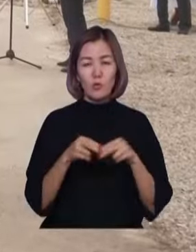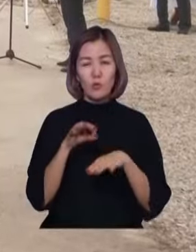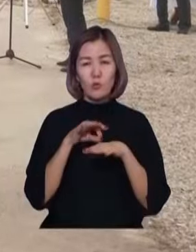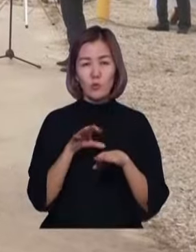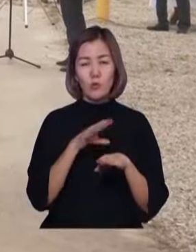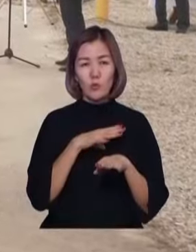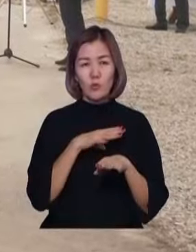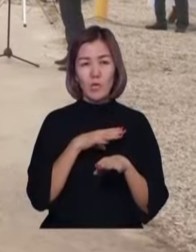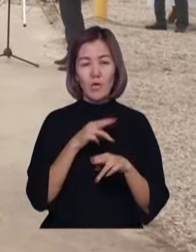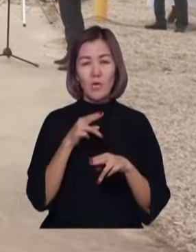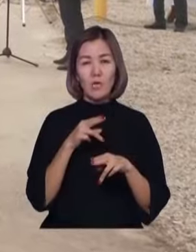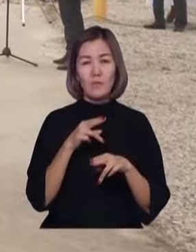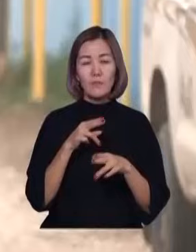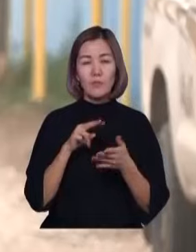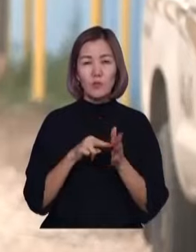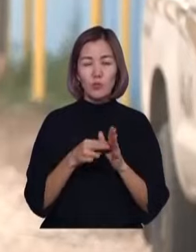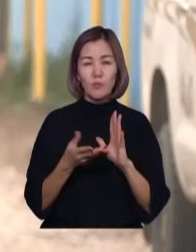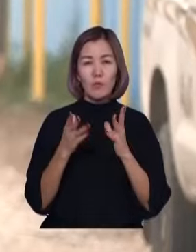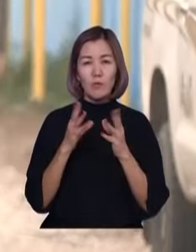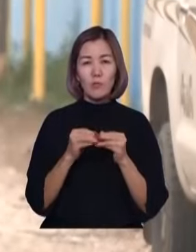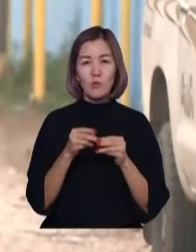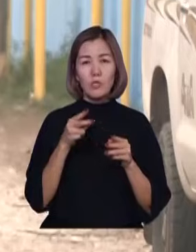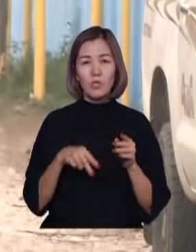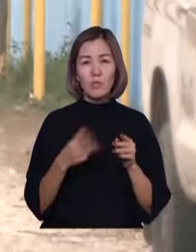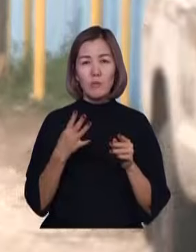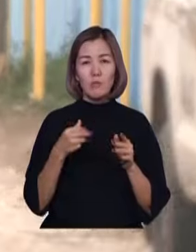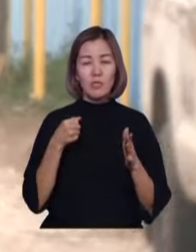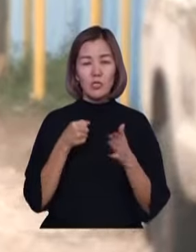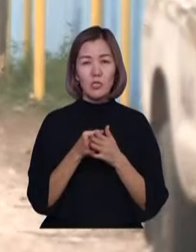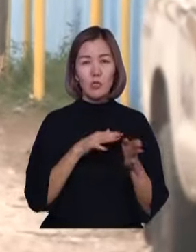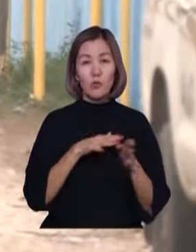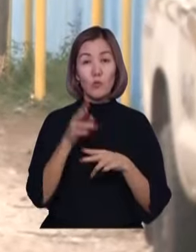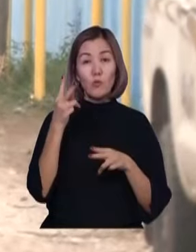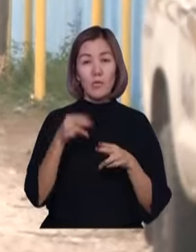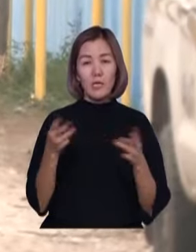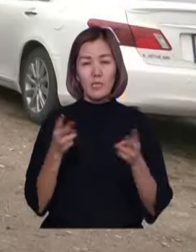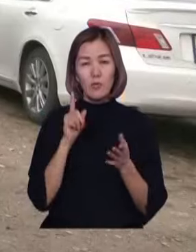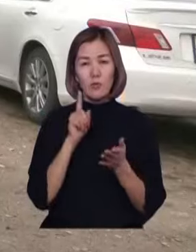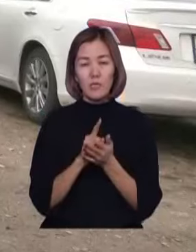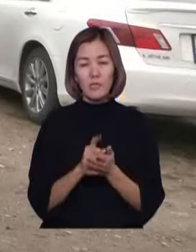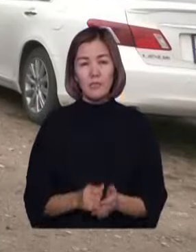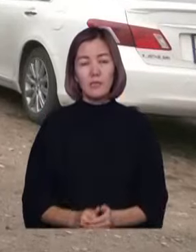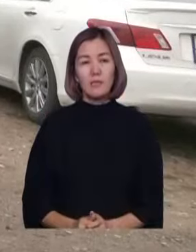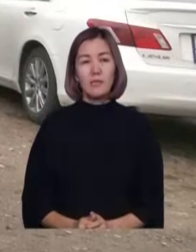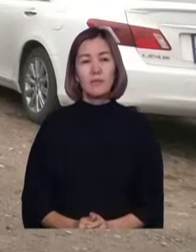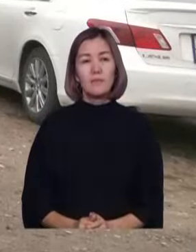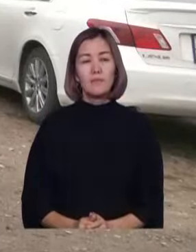жүргізілуде. Құрылыс жұмыстары жоспар бойынша 2025 жылы толығымен аяқталуы тиіс.